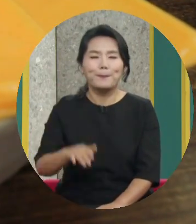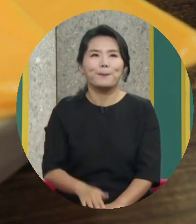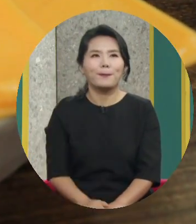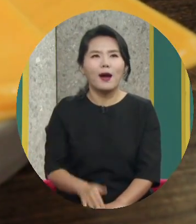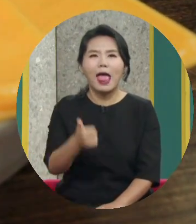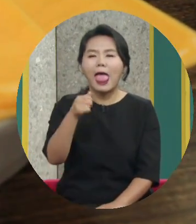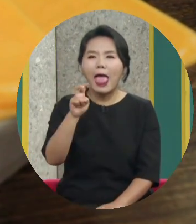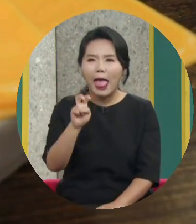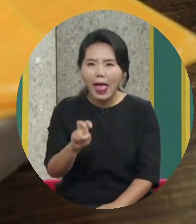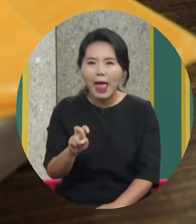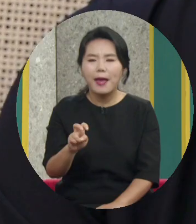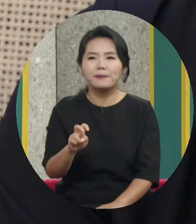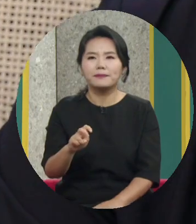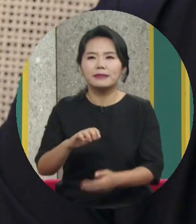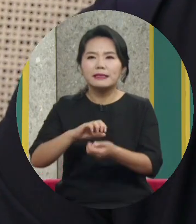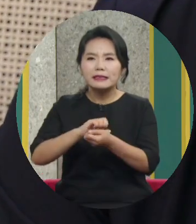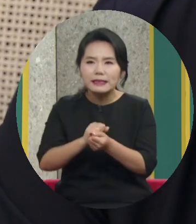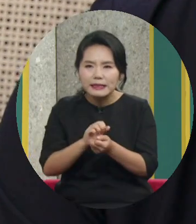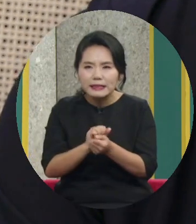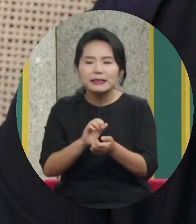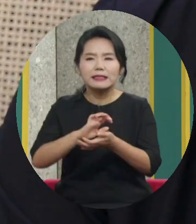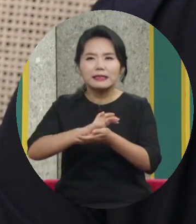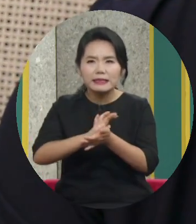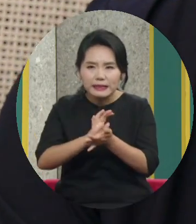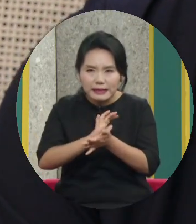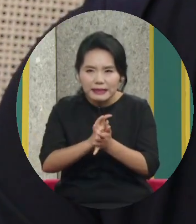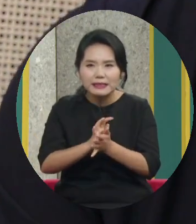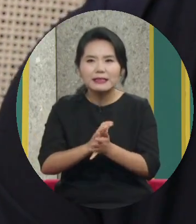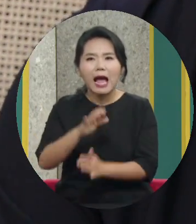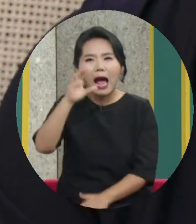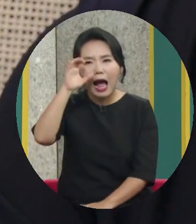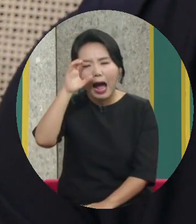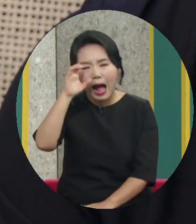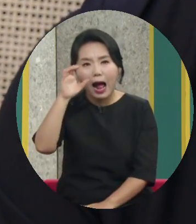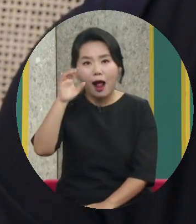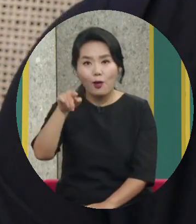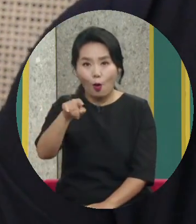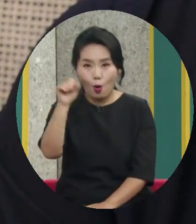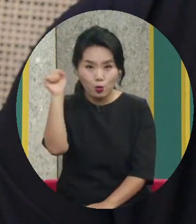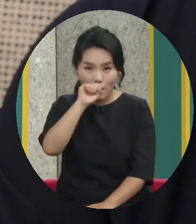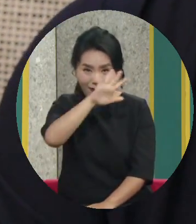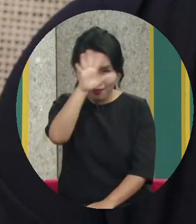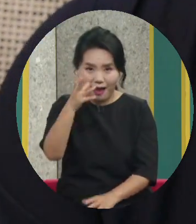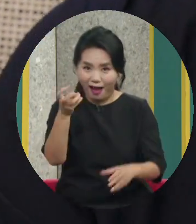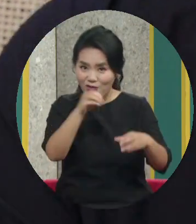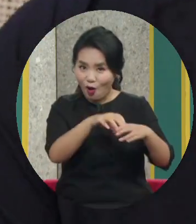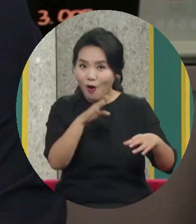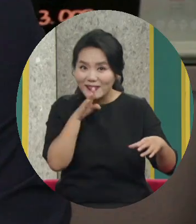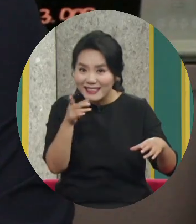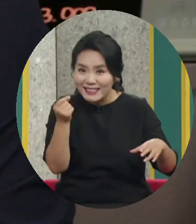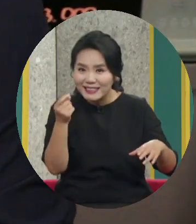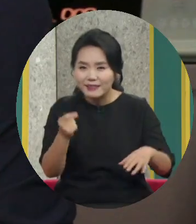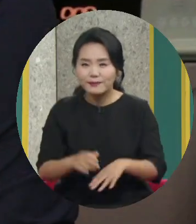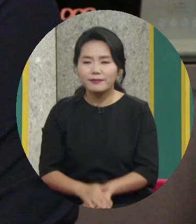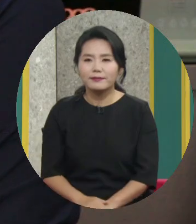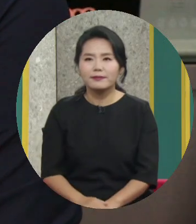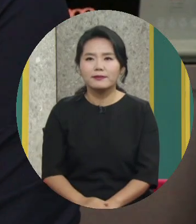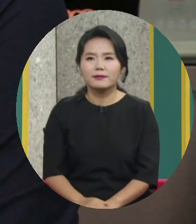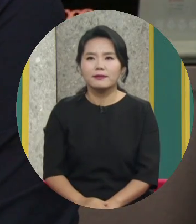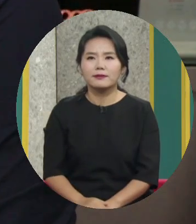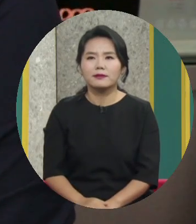햄. 치즈 계란. 치즈 계란 다 들어가네? 와, 효정이가 좋아하는 거 뭐 다 들어가지?